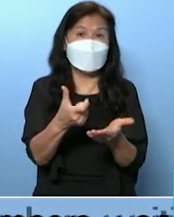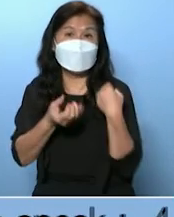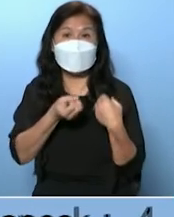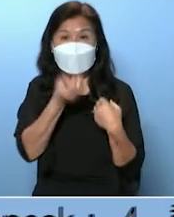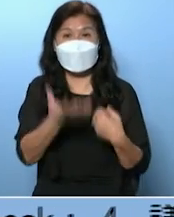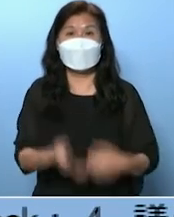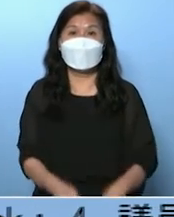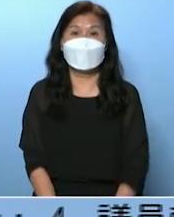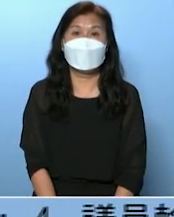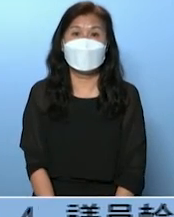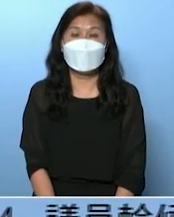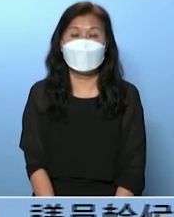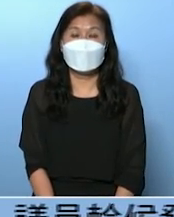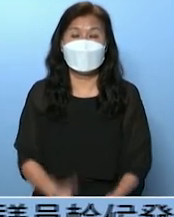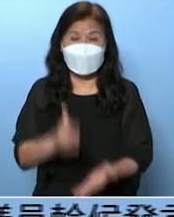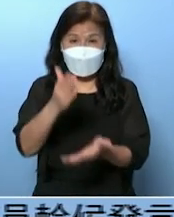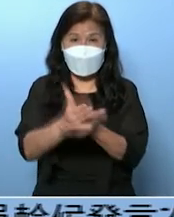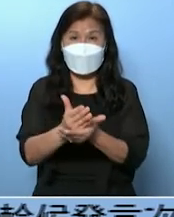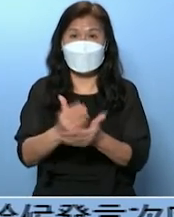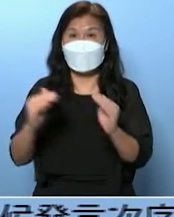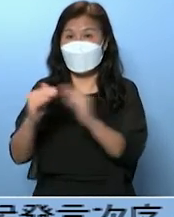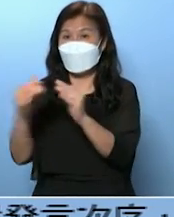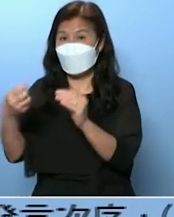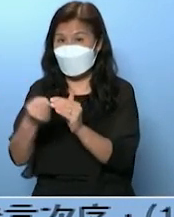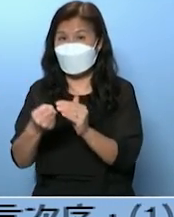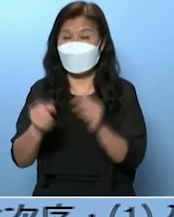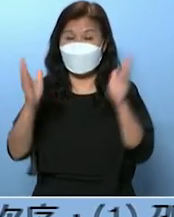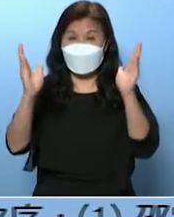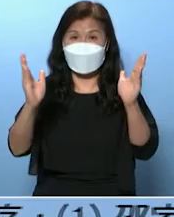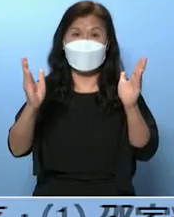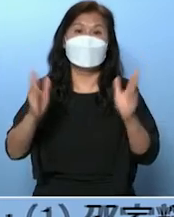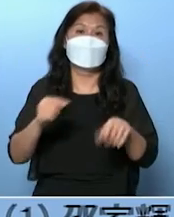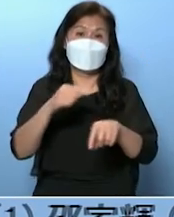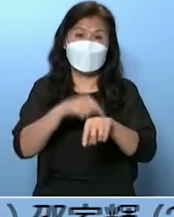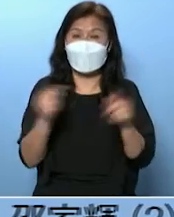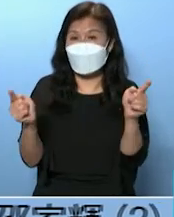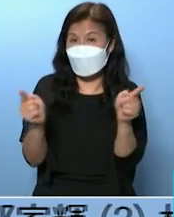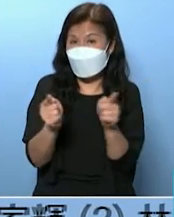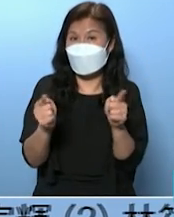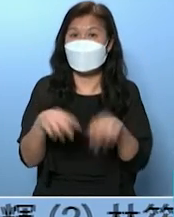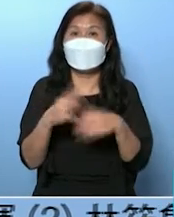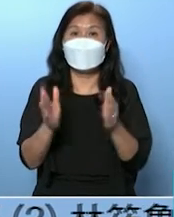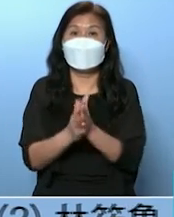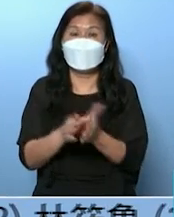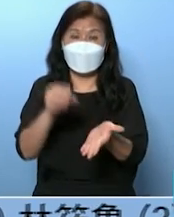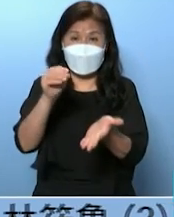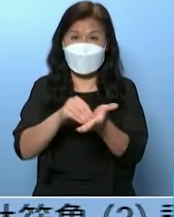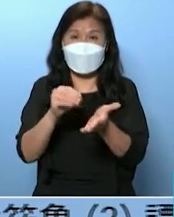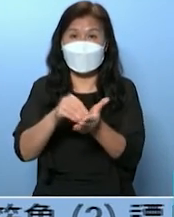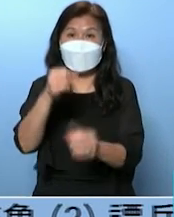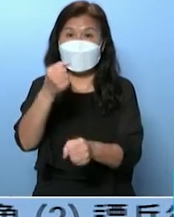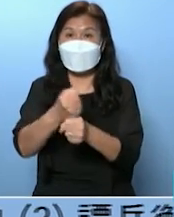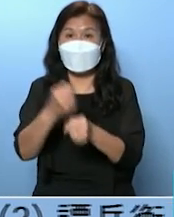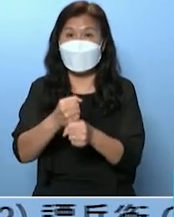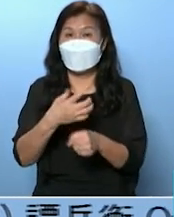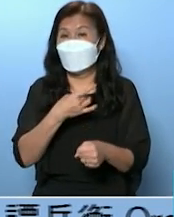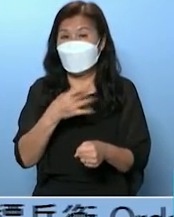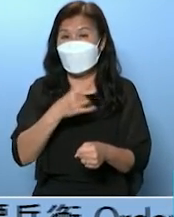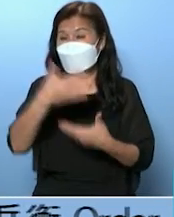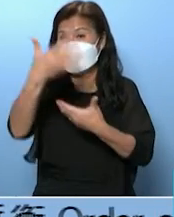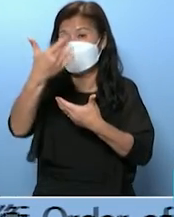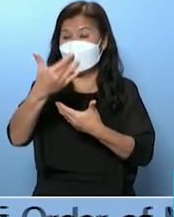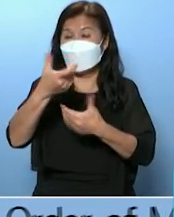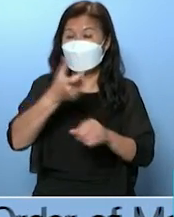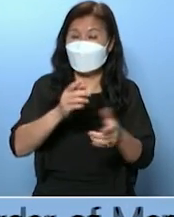建議，而是禁止業主在指明的短暫期間對於指定行業未能如期繳交租金